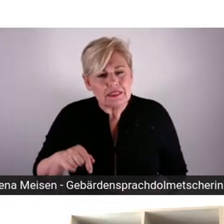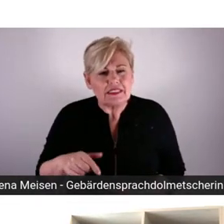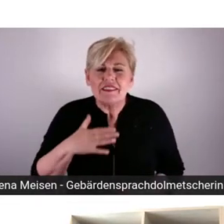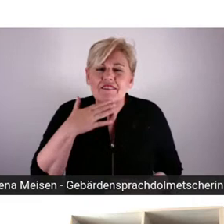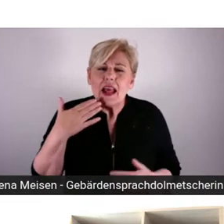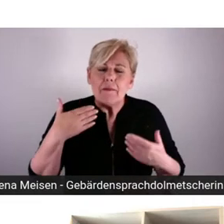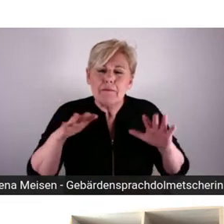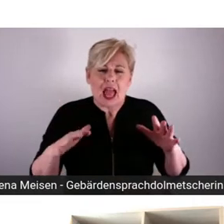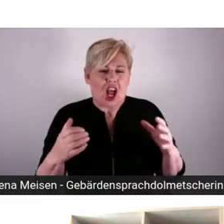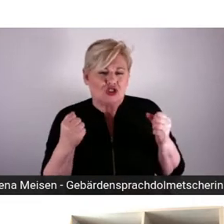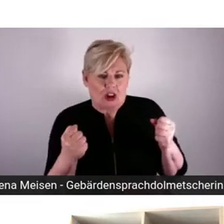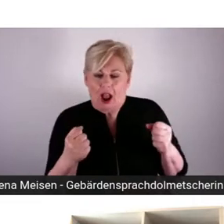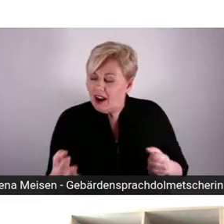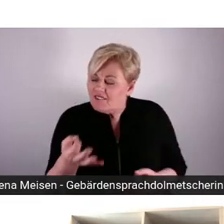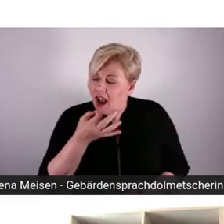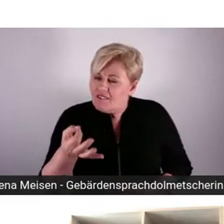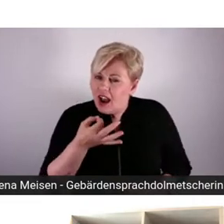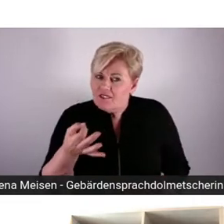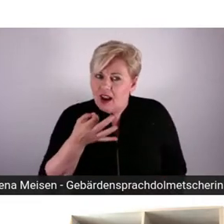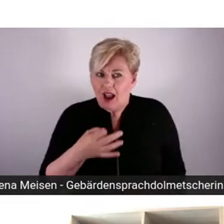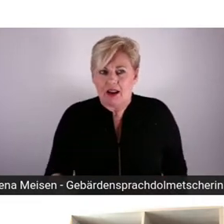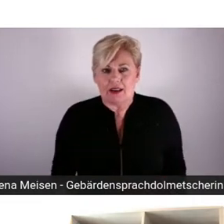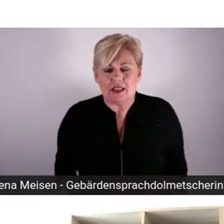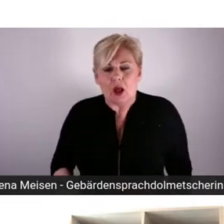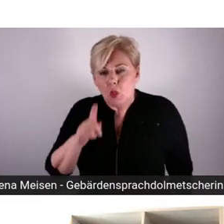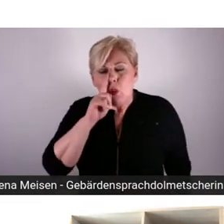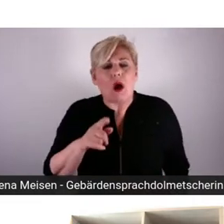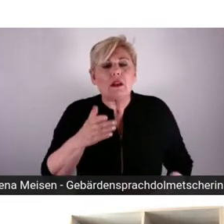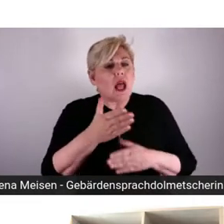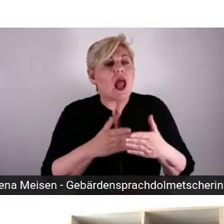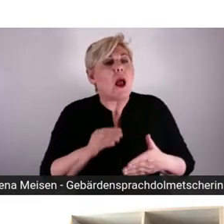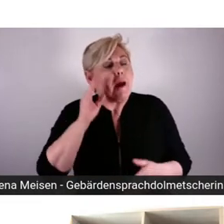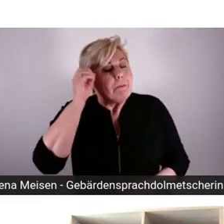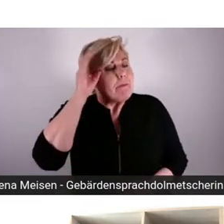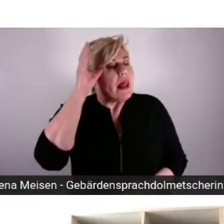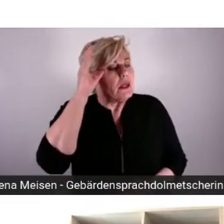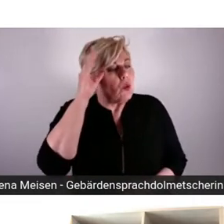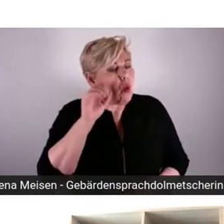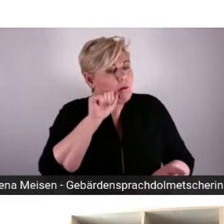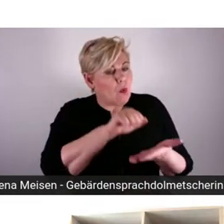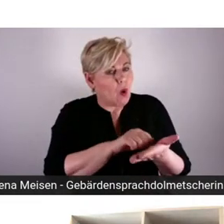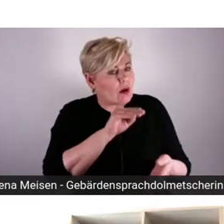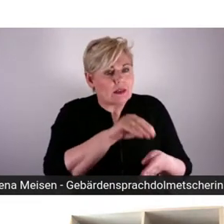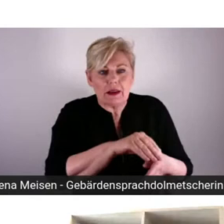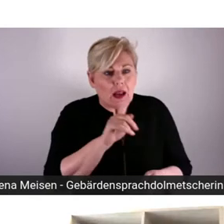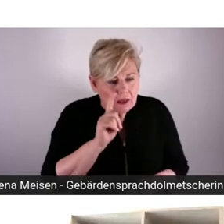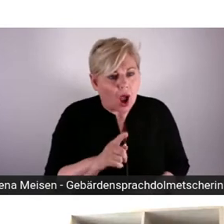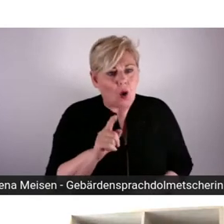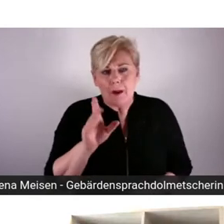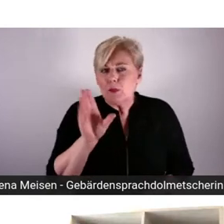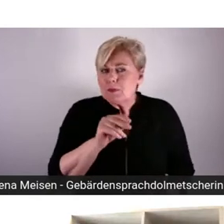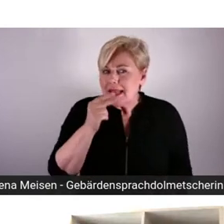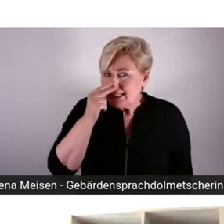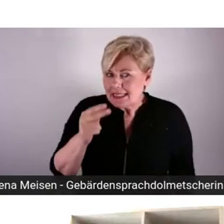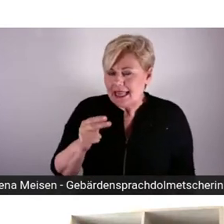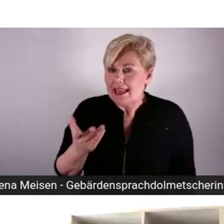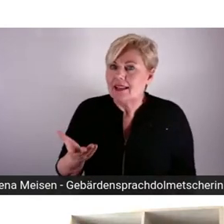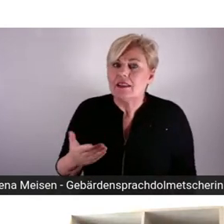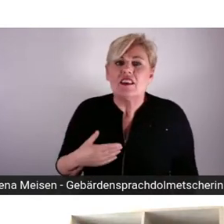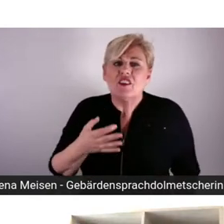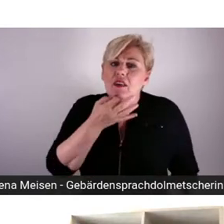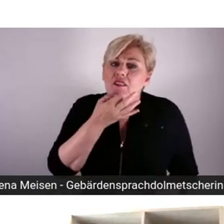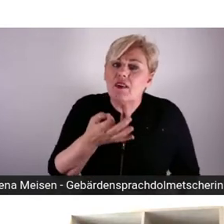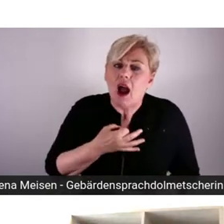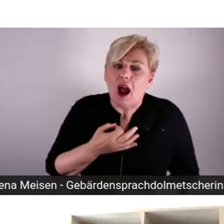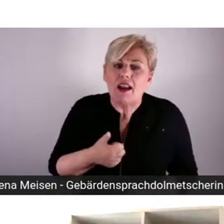noch nachgefragt, nicht nur die Ungleichheit von Bildungsmöglichkeiten tatsächlich in den Blick zu nehmen, sondern zu fragen, wie können wir